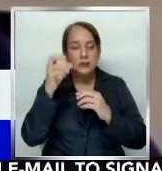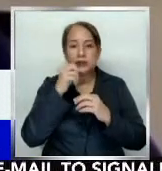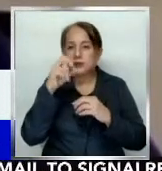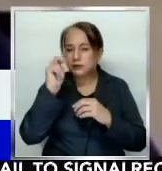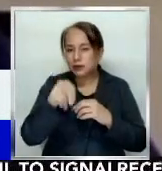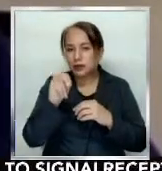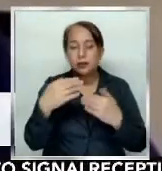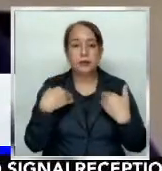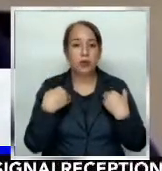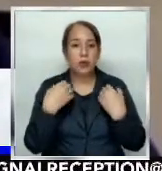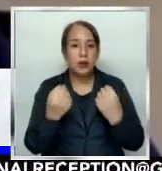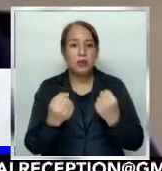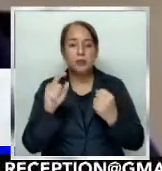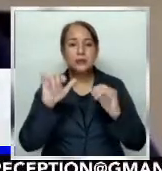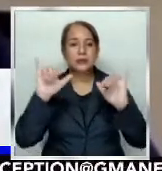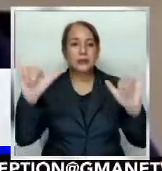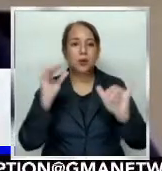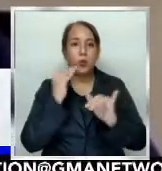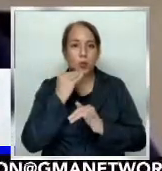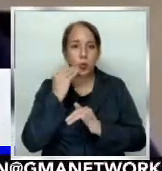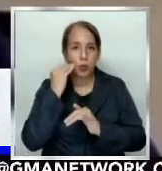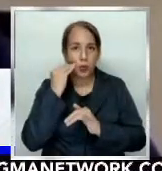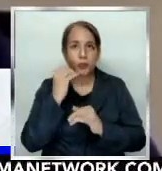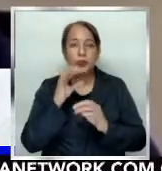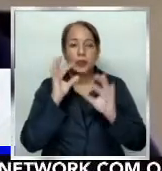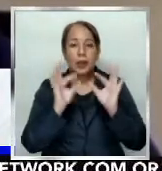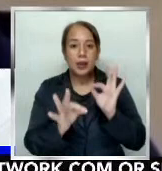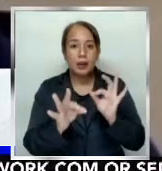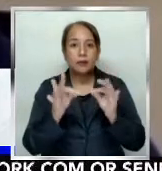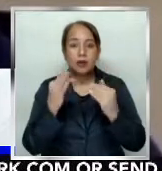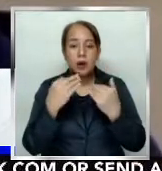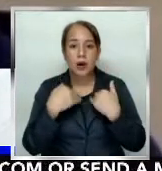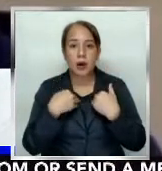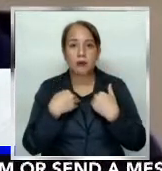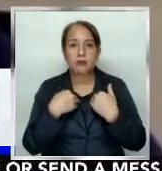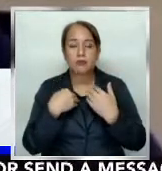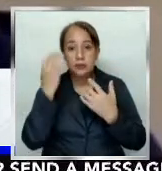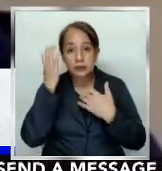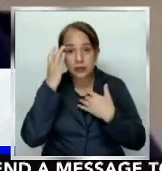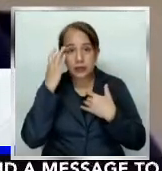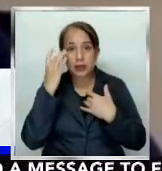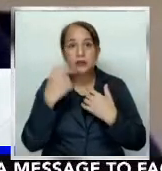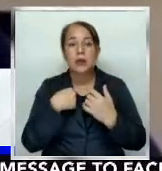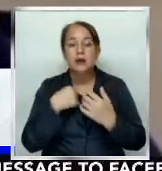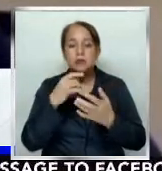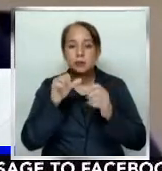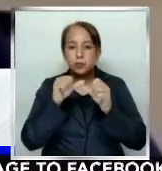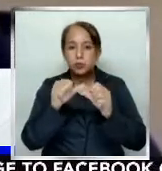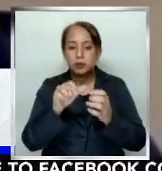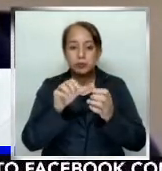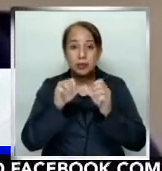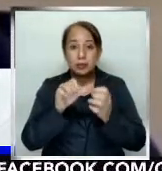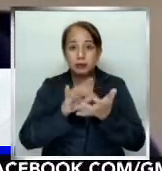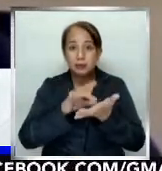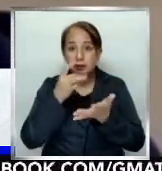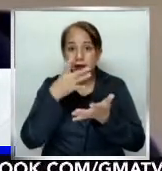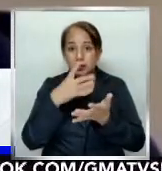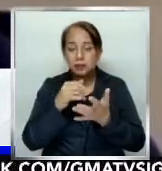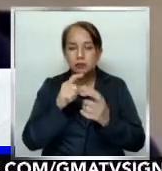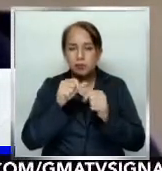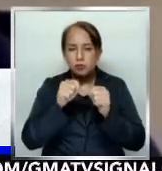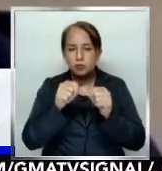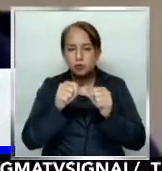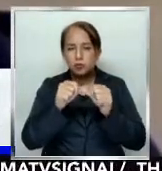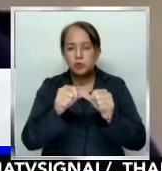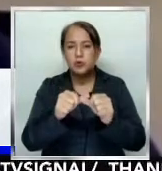you just stay at home. If you have comorbidities, take your maintenance medication religiously, maintain your blood